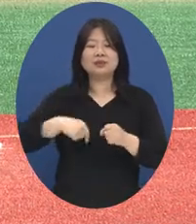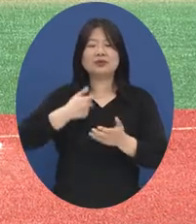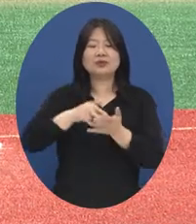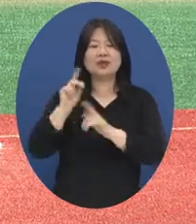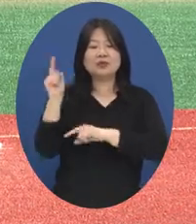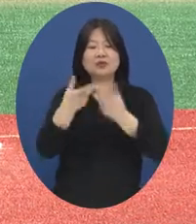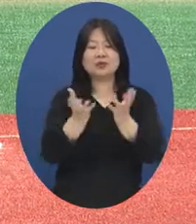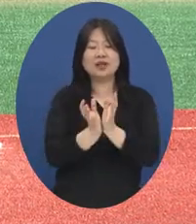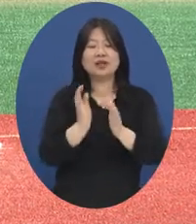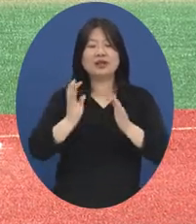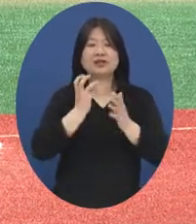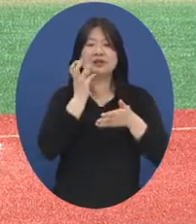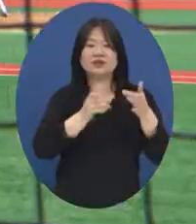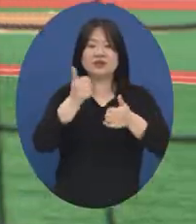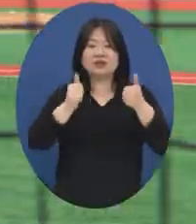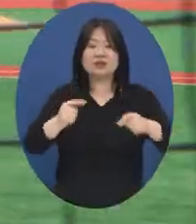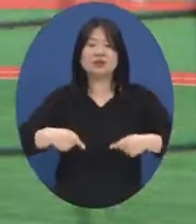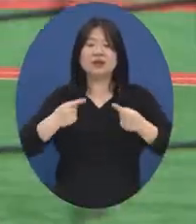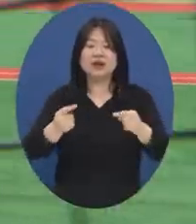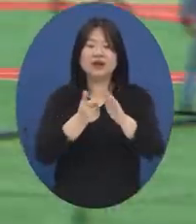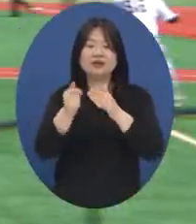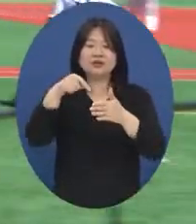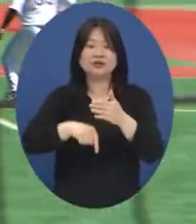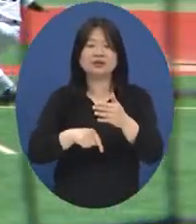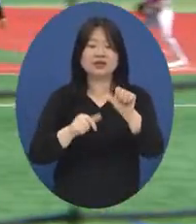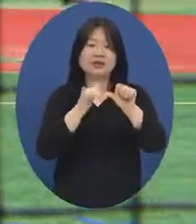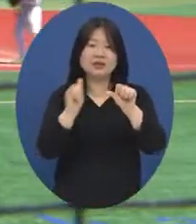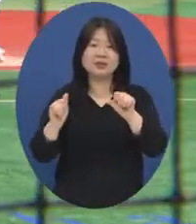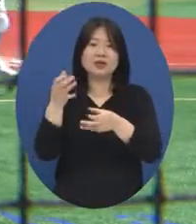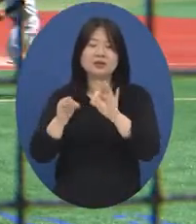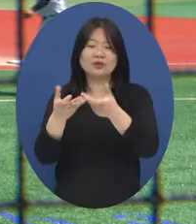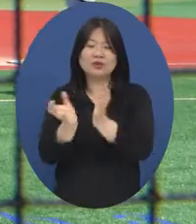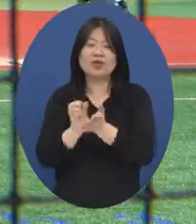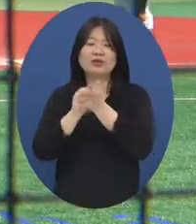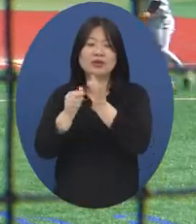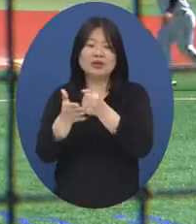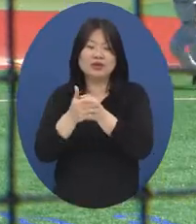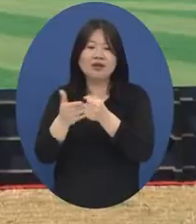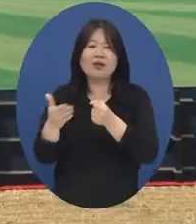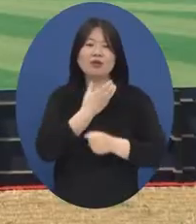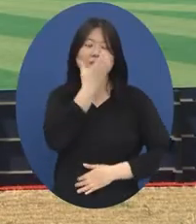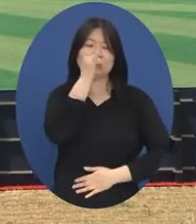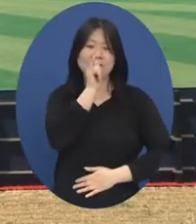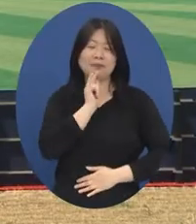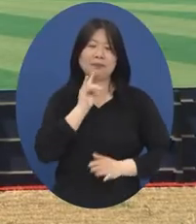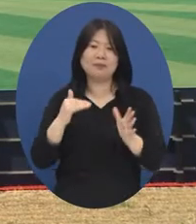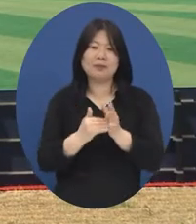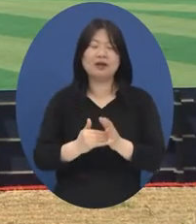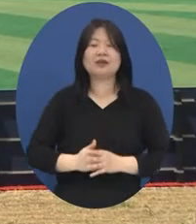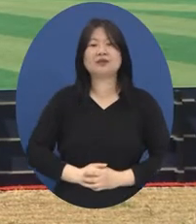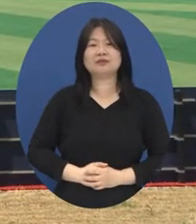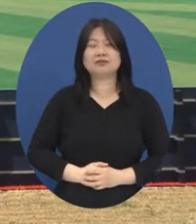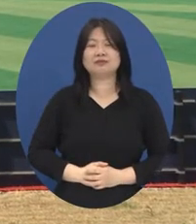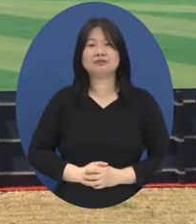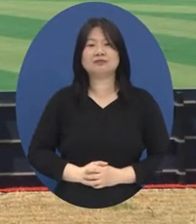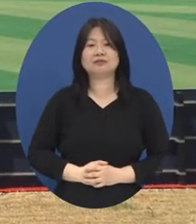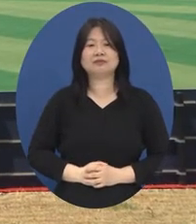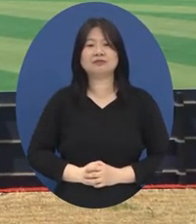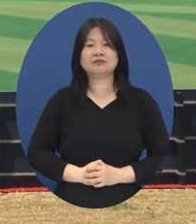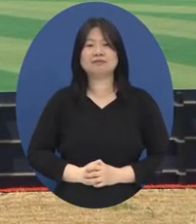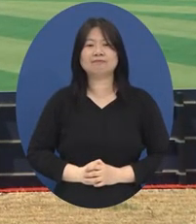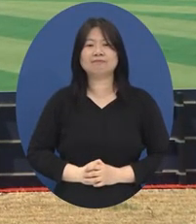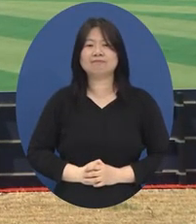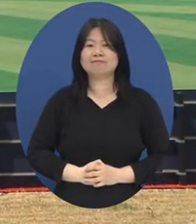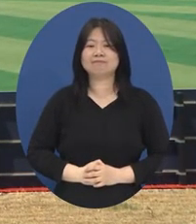경기도리그에 참가했던 선수 중 5명이 프로구단에 입단하면서 꿈을 이뤘습니다. 경기슈TV 표창순입니다.